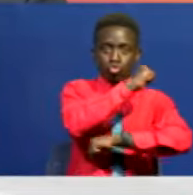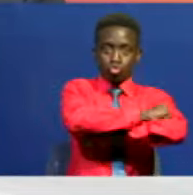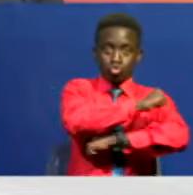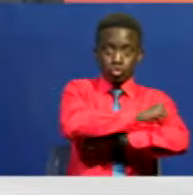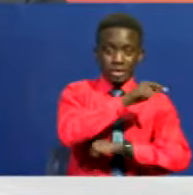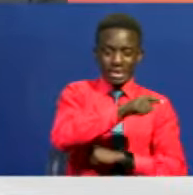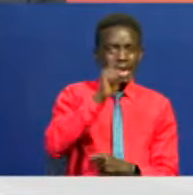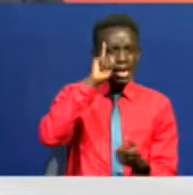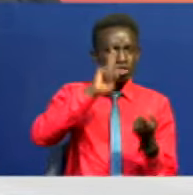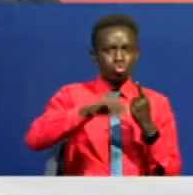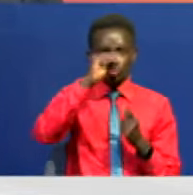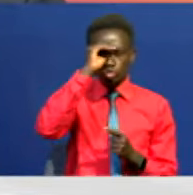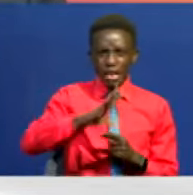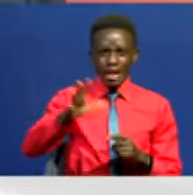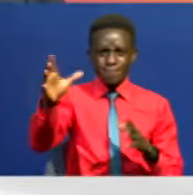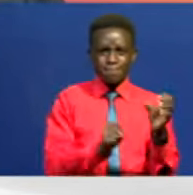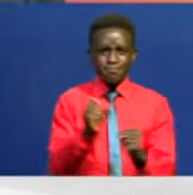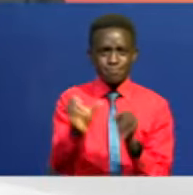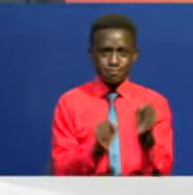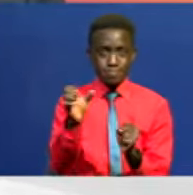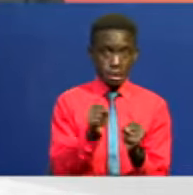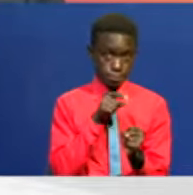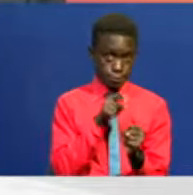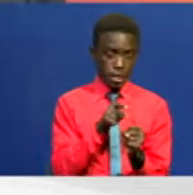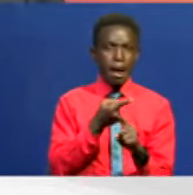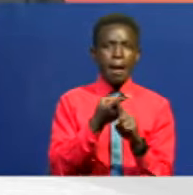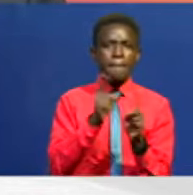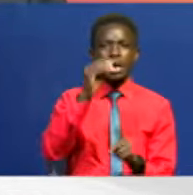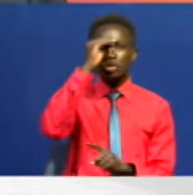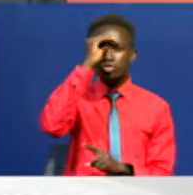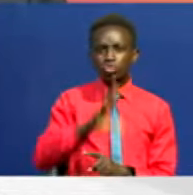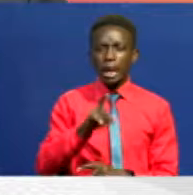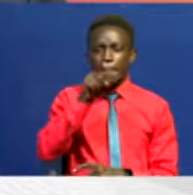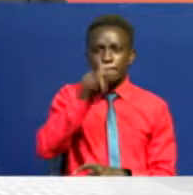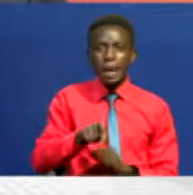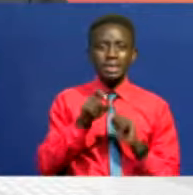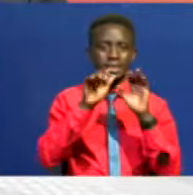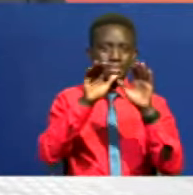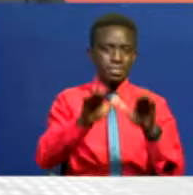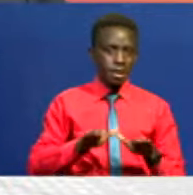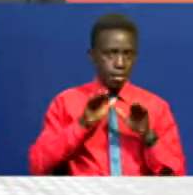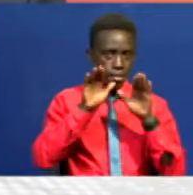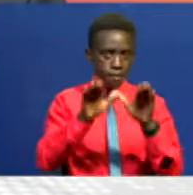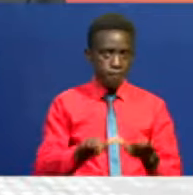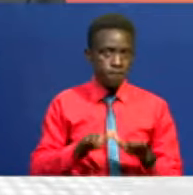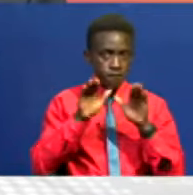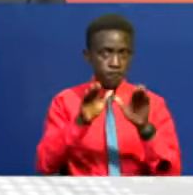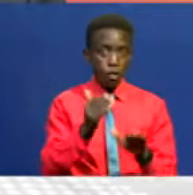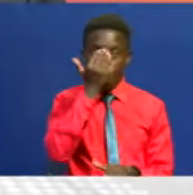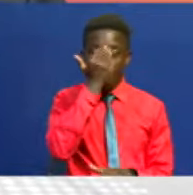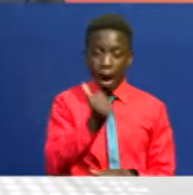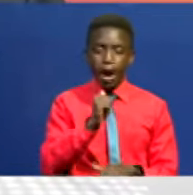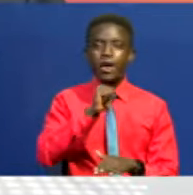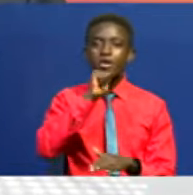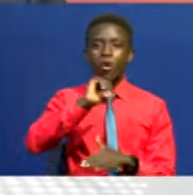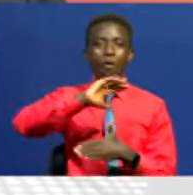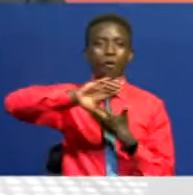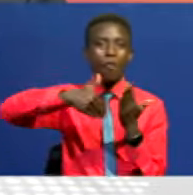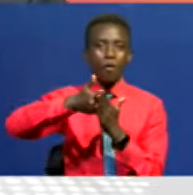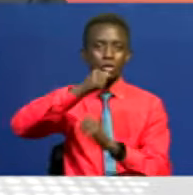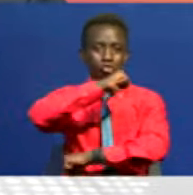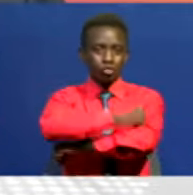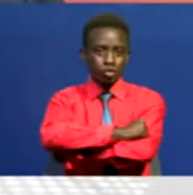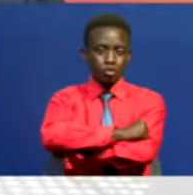wanafunzi, lakini wanafunzi wanastahili kuwa na tahadhari, sababu sio kila chuo, sio kila chuo ambacho